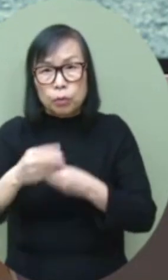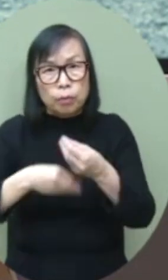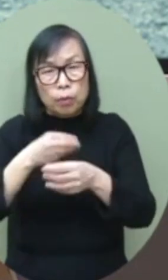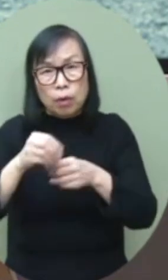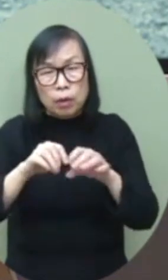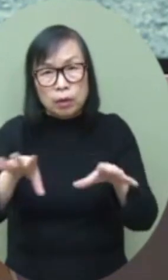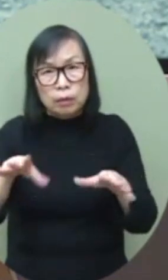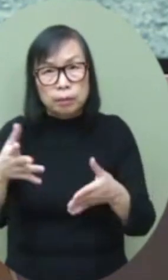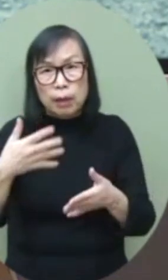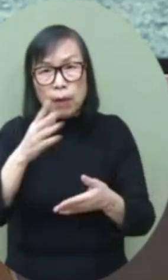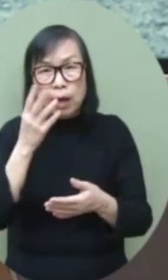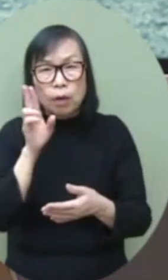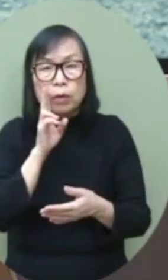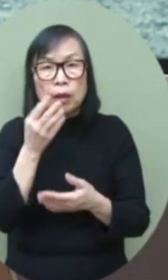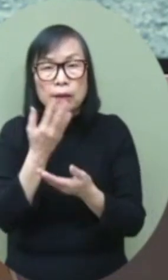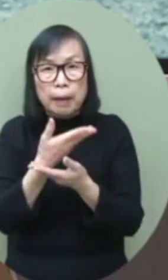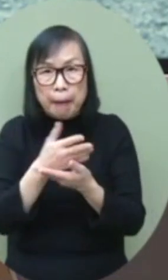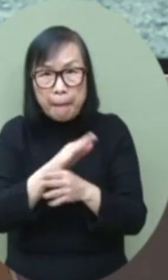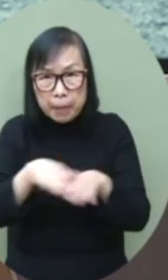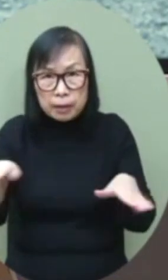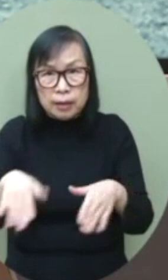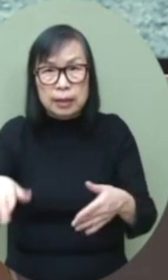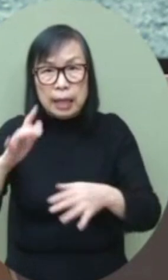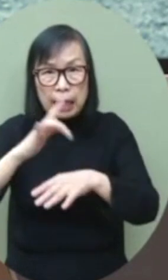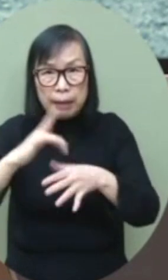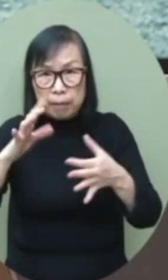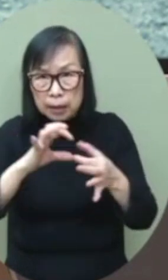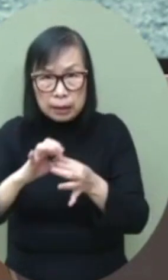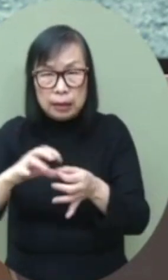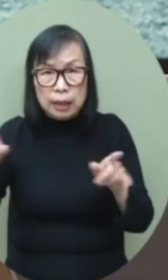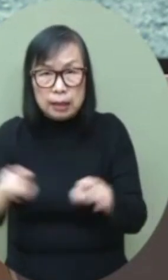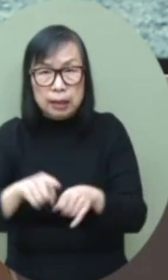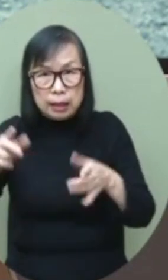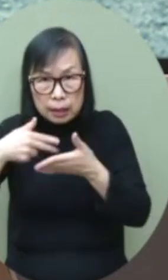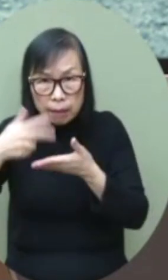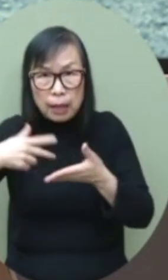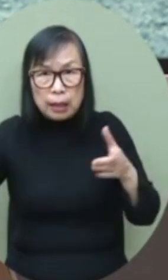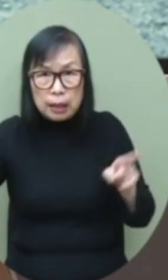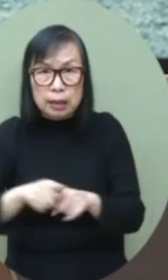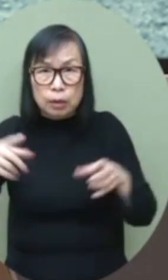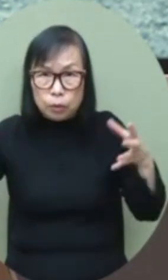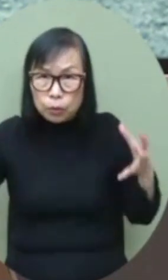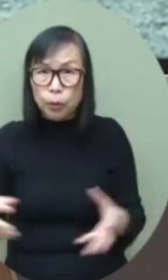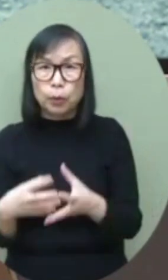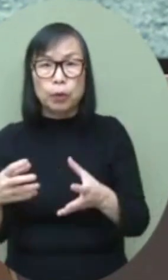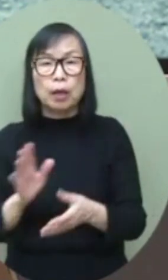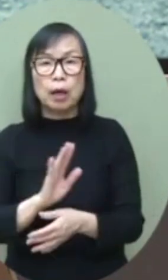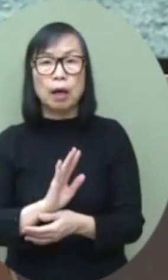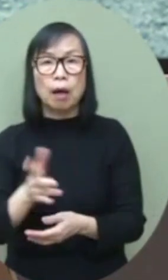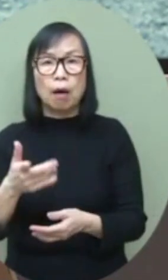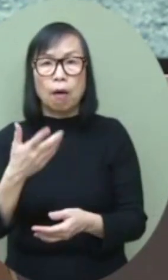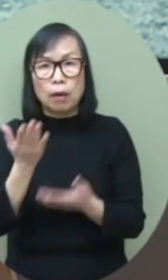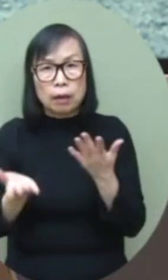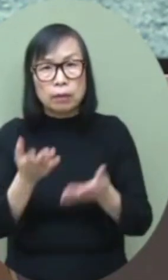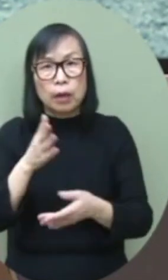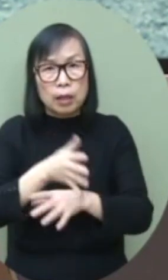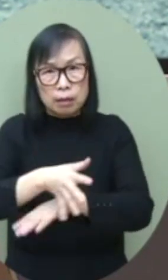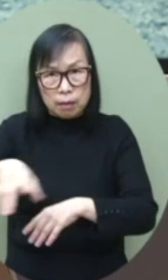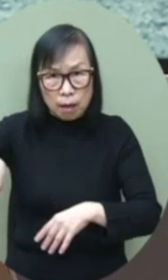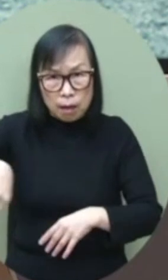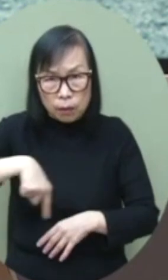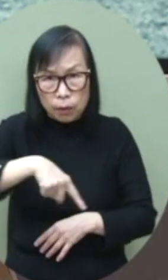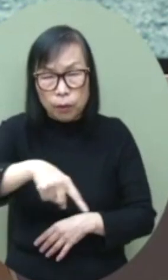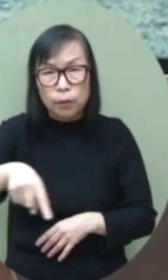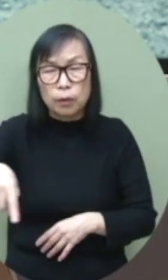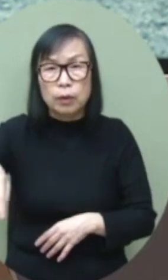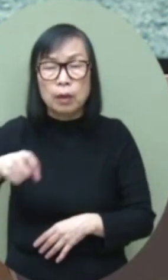即是不是我們平時知道那些接觸者啊，一起吃飯啊，一起聚會啊那些，那有可能在那個社區裡都是有一